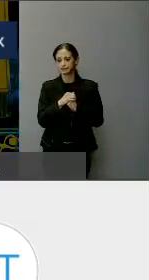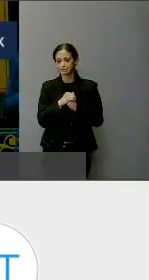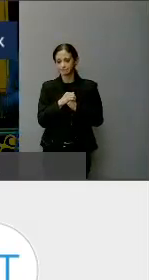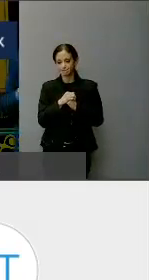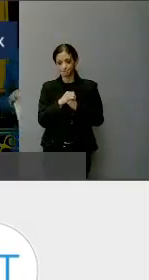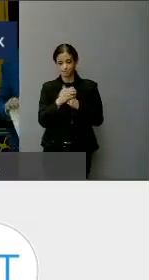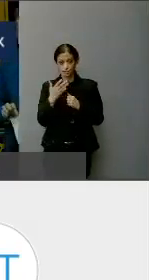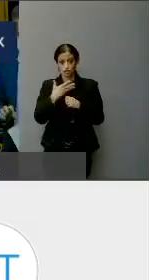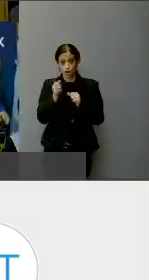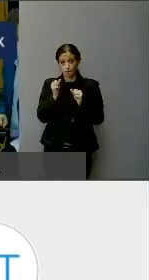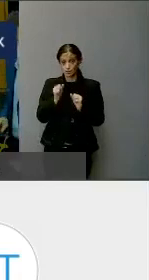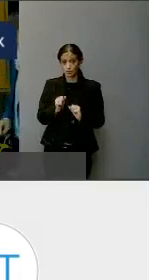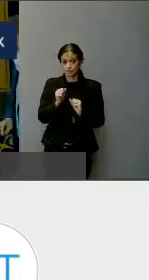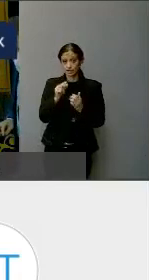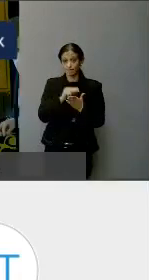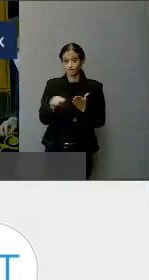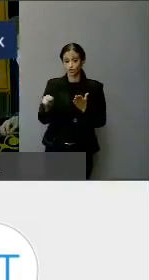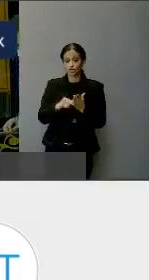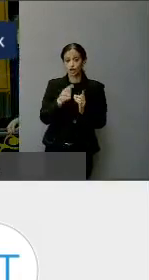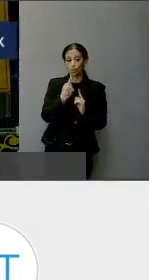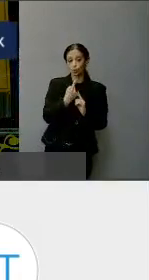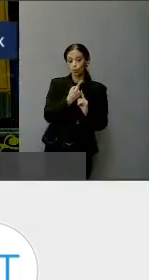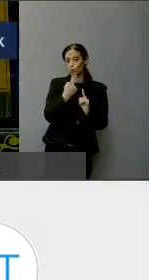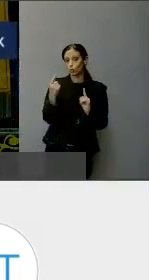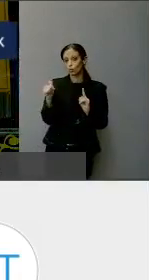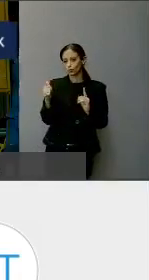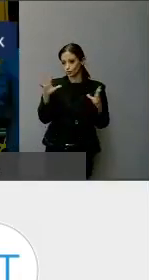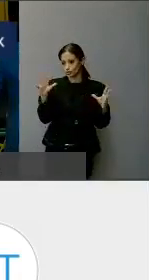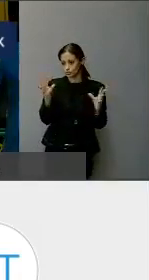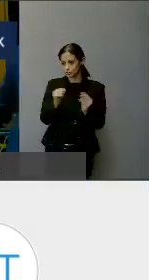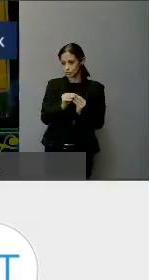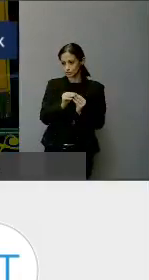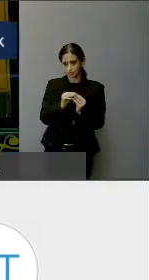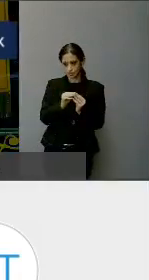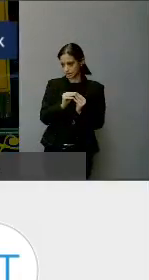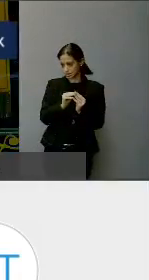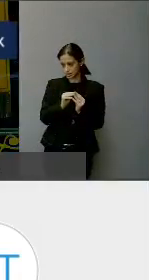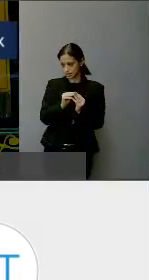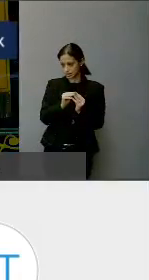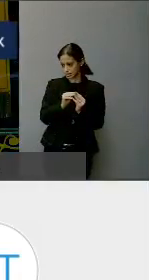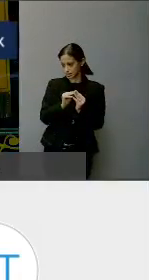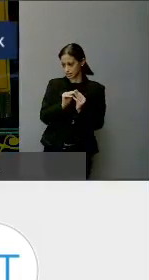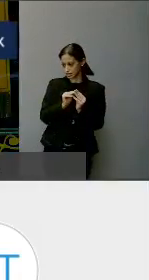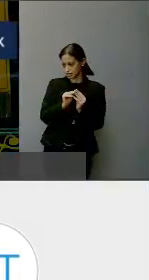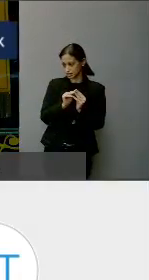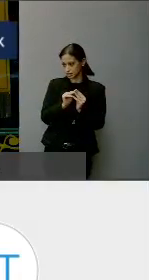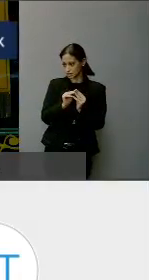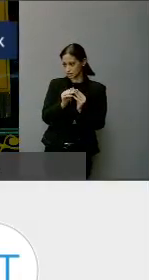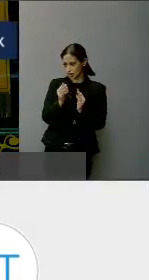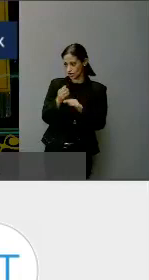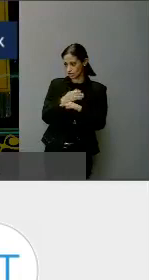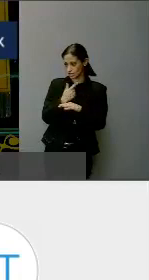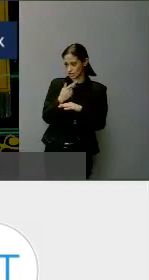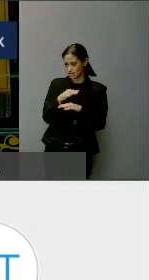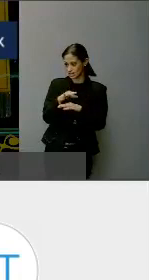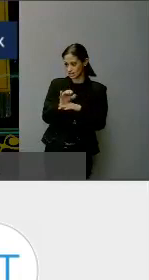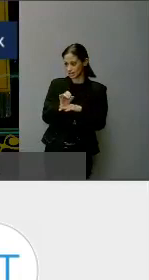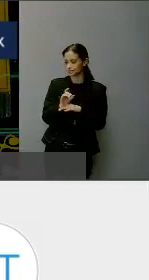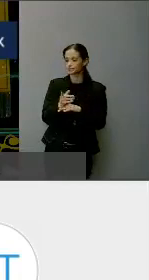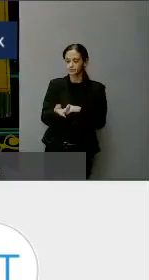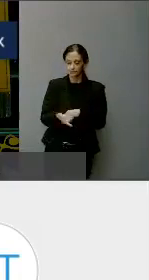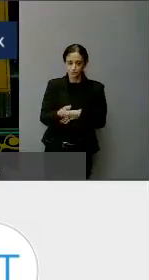c'è la possibilità di votare dall 1 all 11 insieme no consigliera terrine pongo in